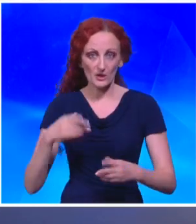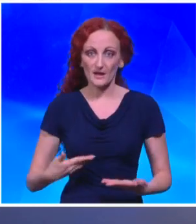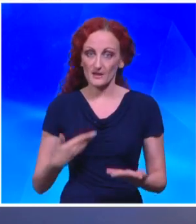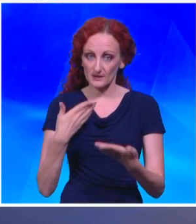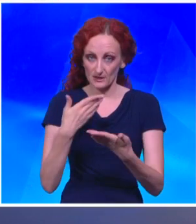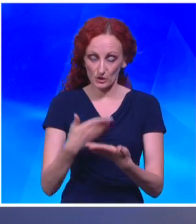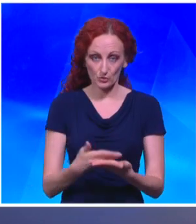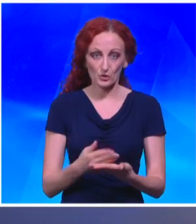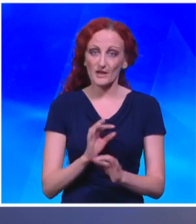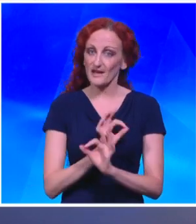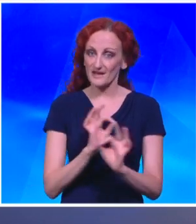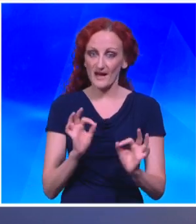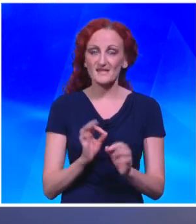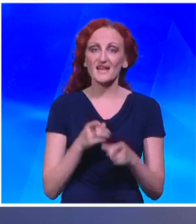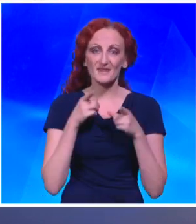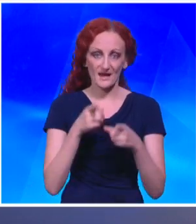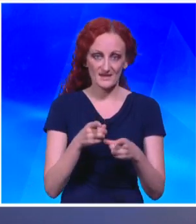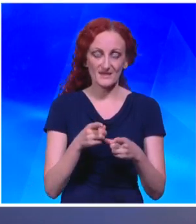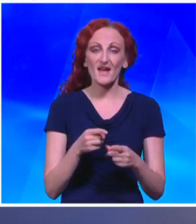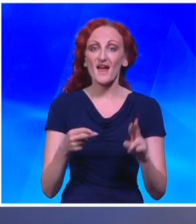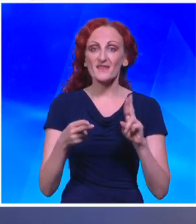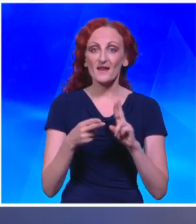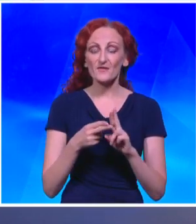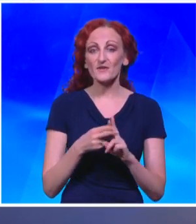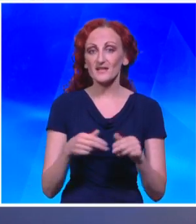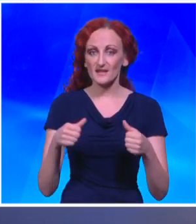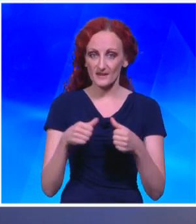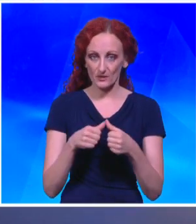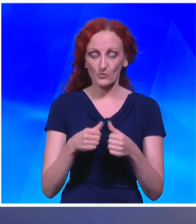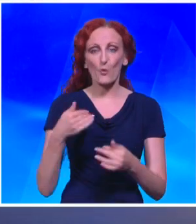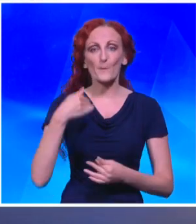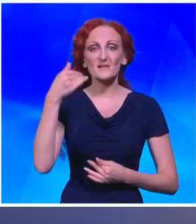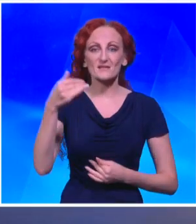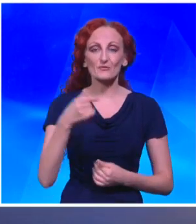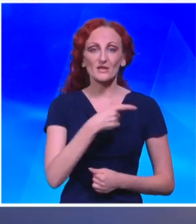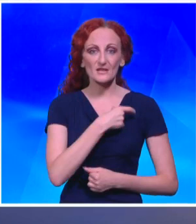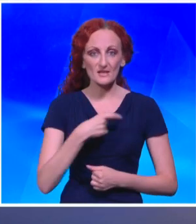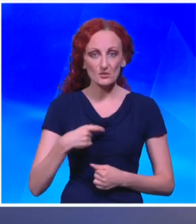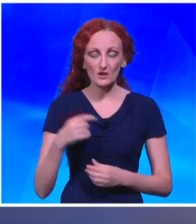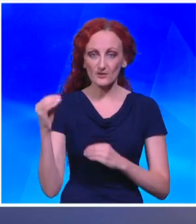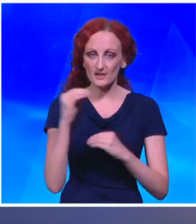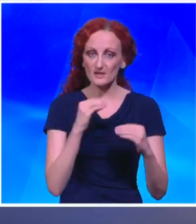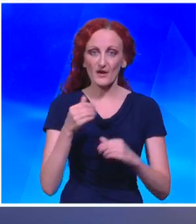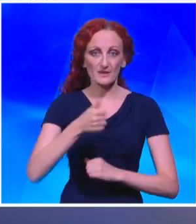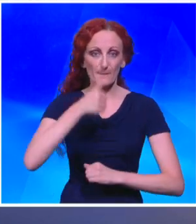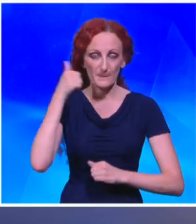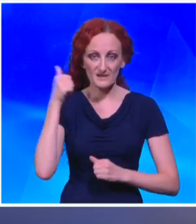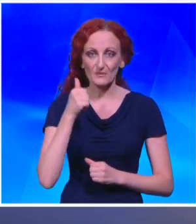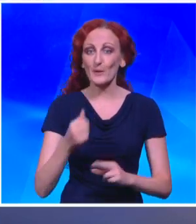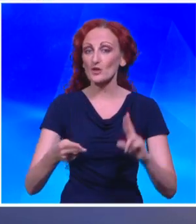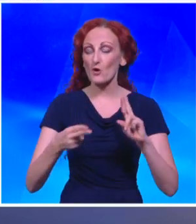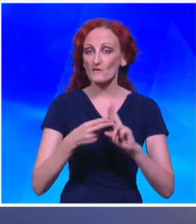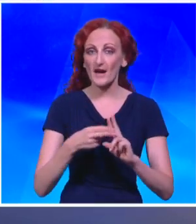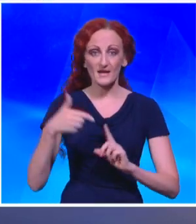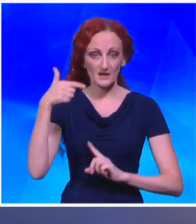вече е ясна. Това е тази на Вили Лилков. Предстои Националния съвет на БСП да утвърди Ваня Григорова. А от